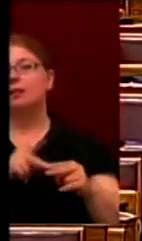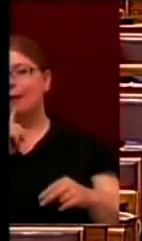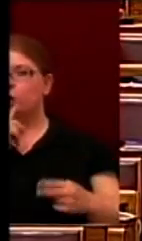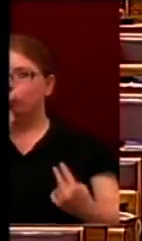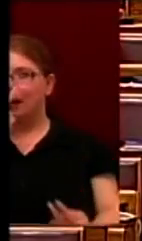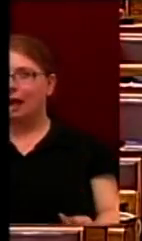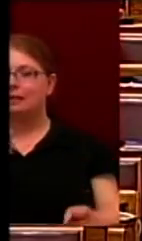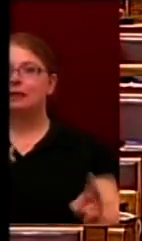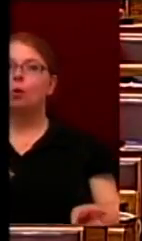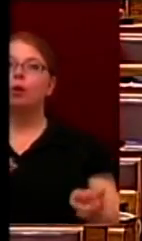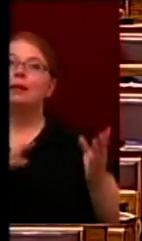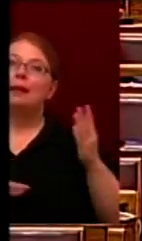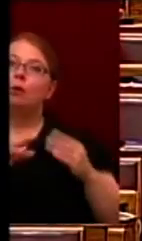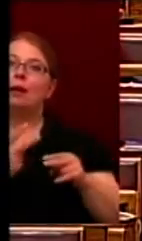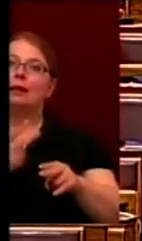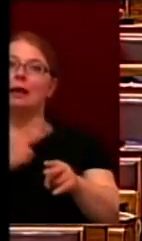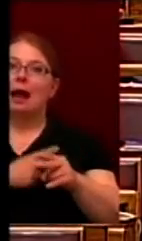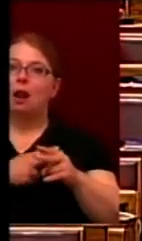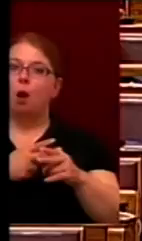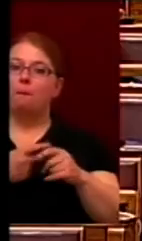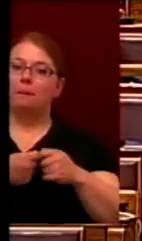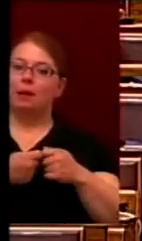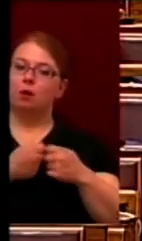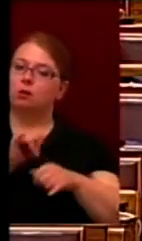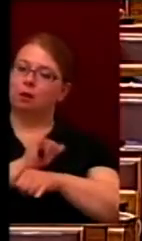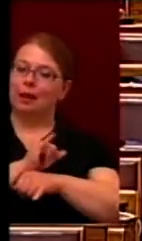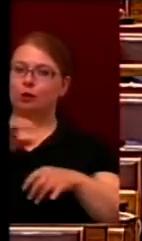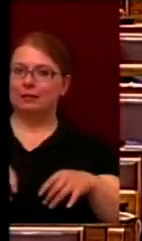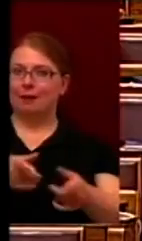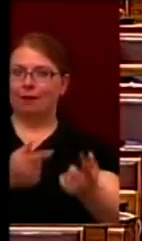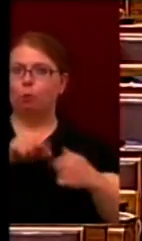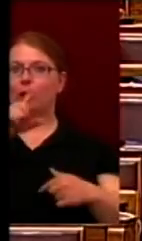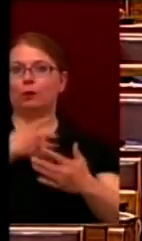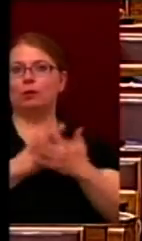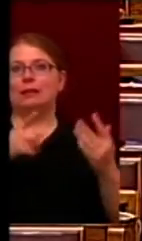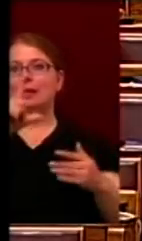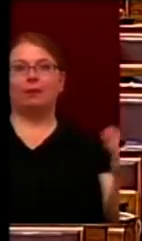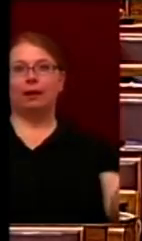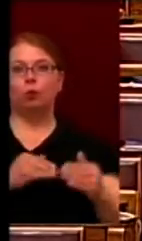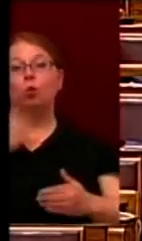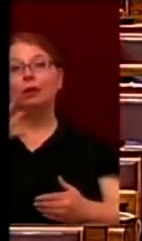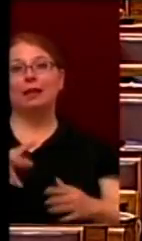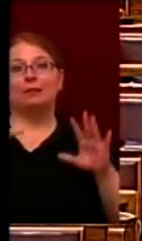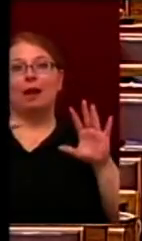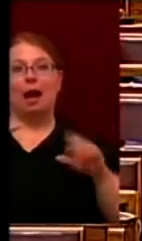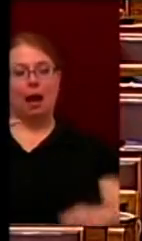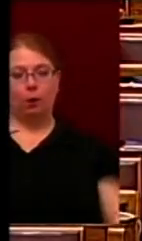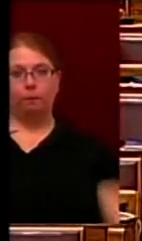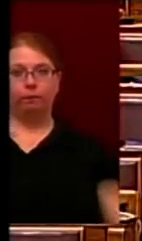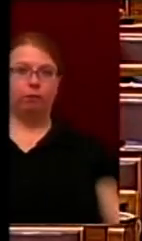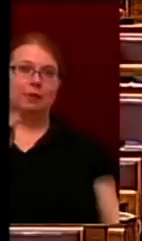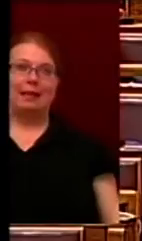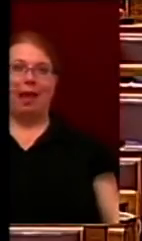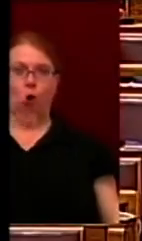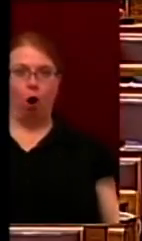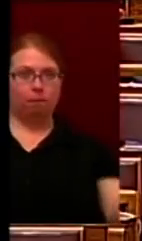szemügyre, hogy a területi állami igazgatási szervekből 292-ből idénre 93 maradt, tehát harmadára